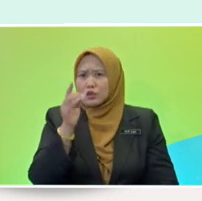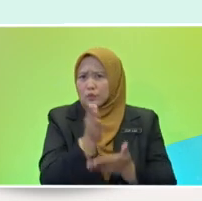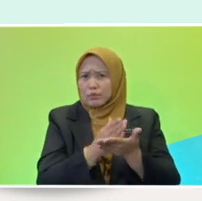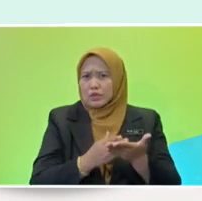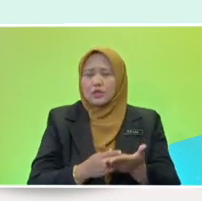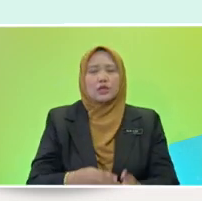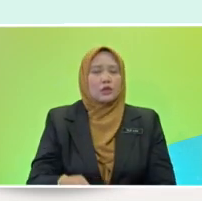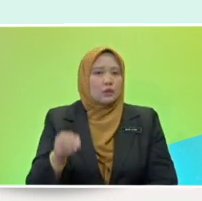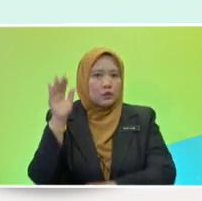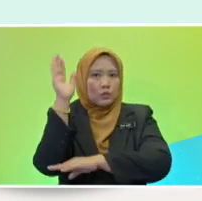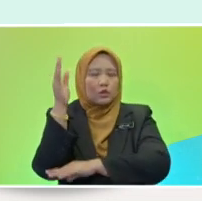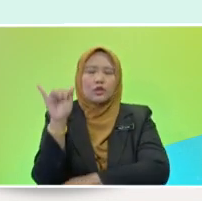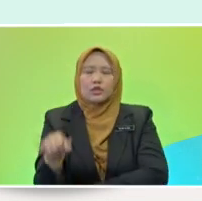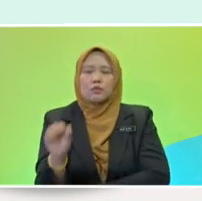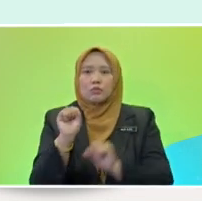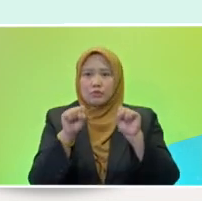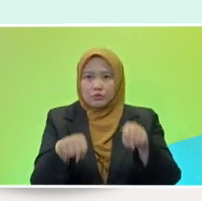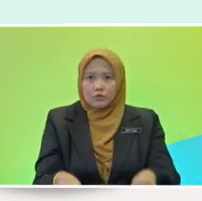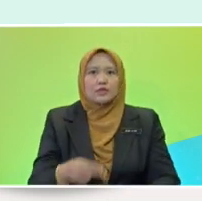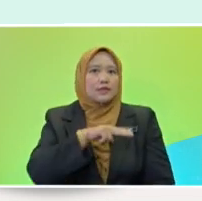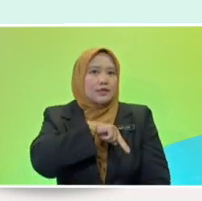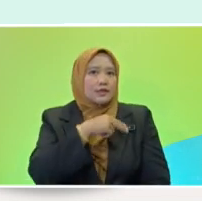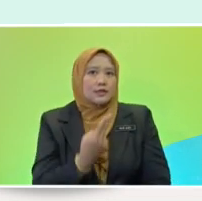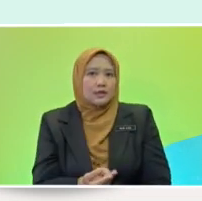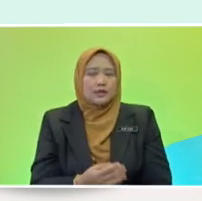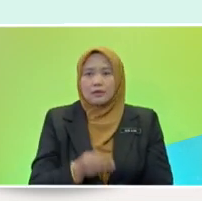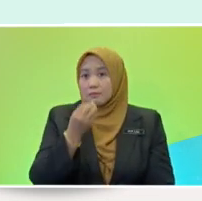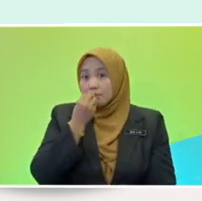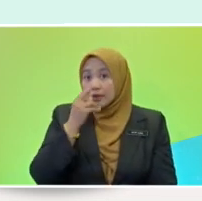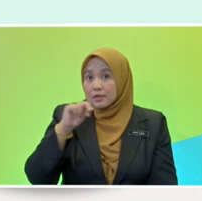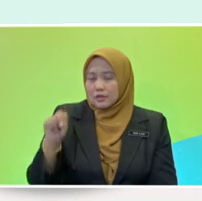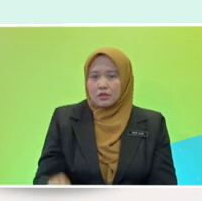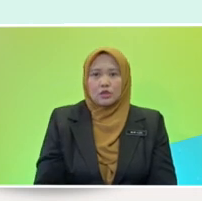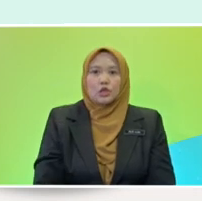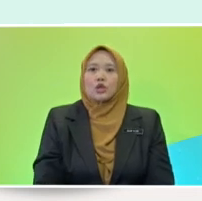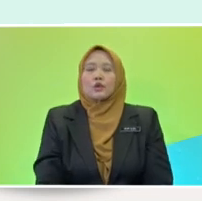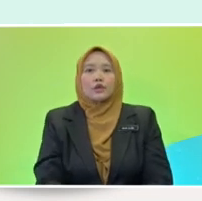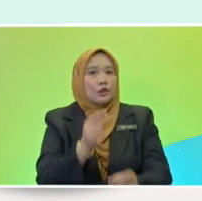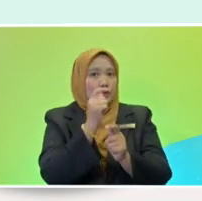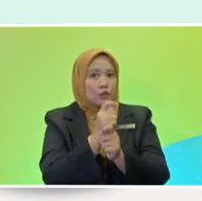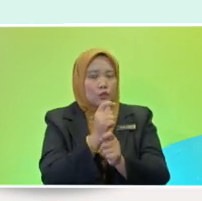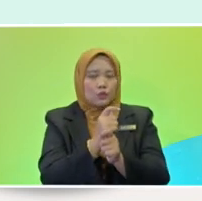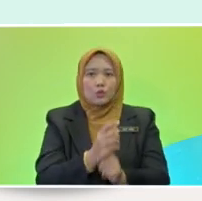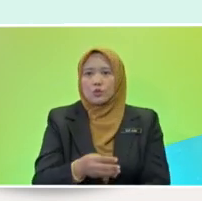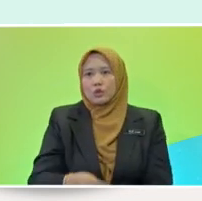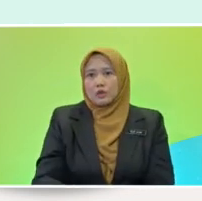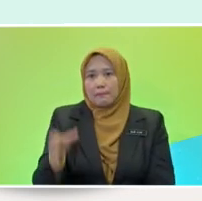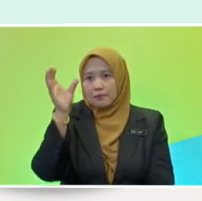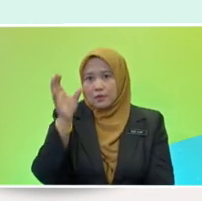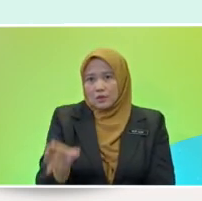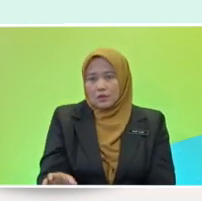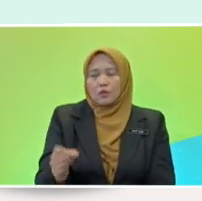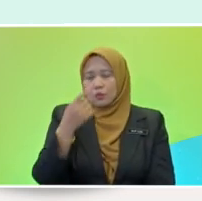yang boleh menghasilkan makanan jadi tugas Batam mengangkut makanan yang dihasilkan oleh daun